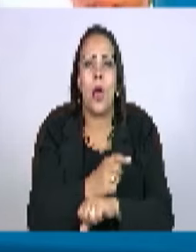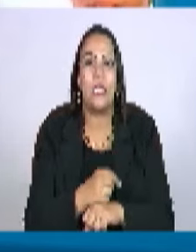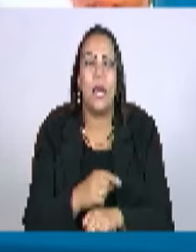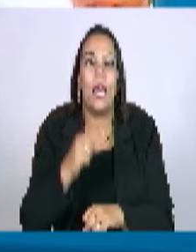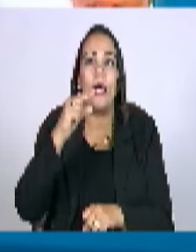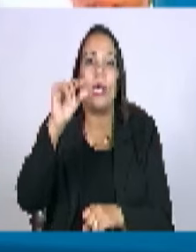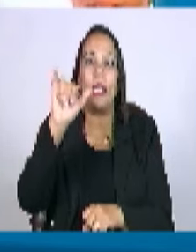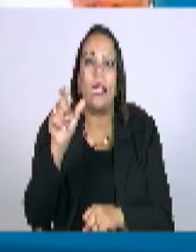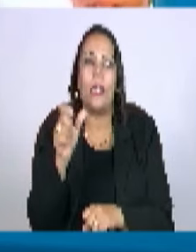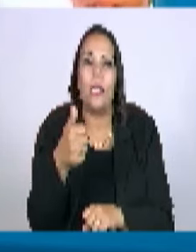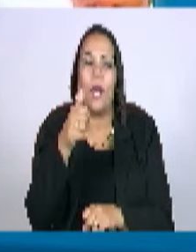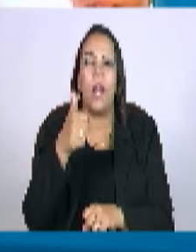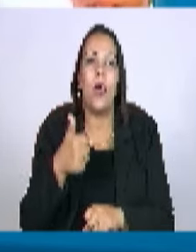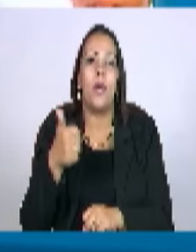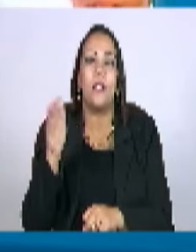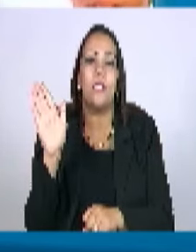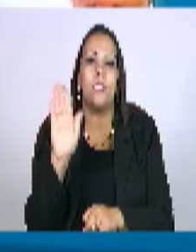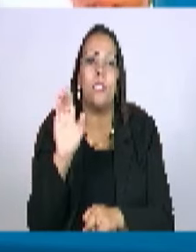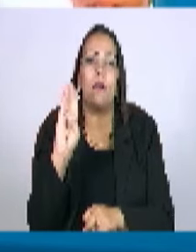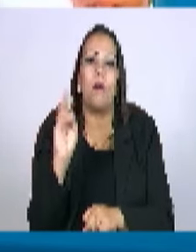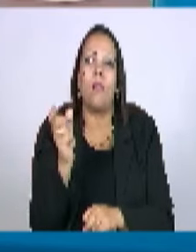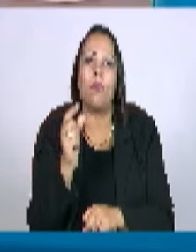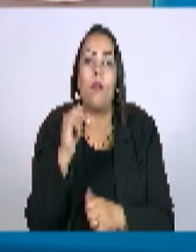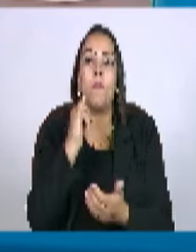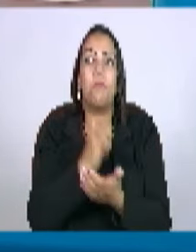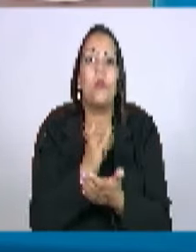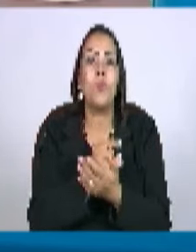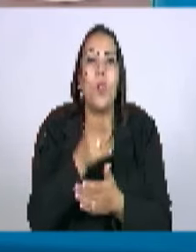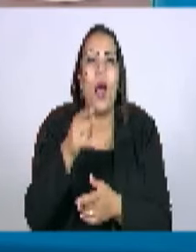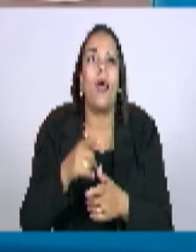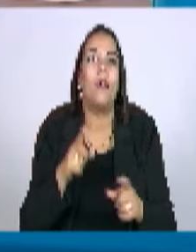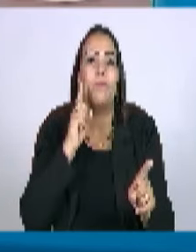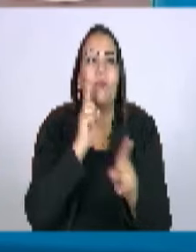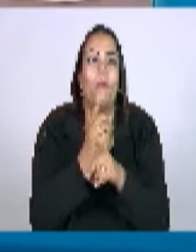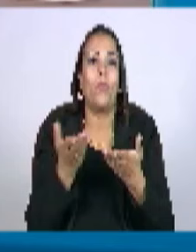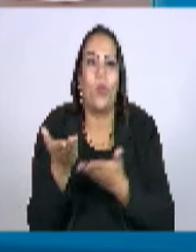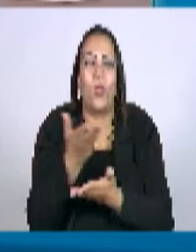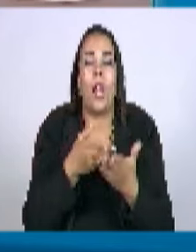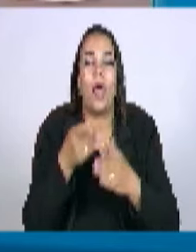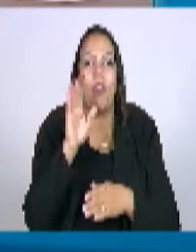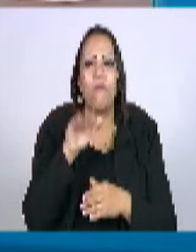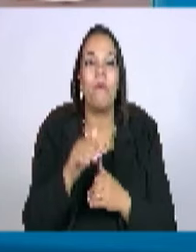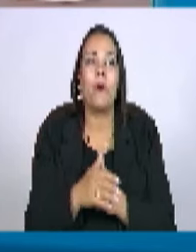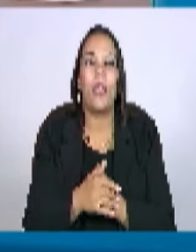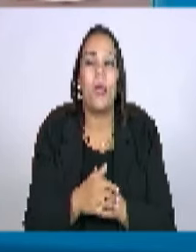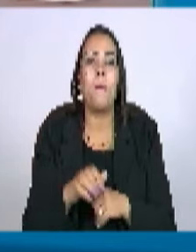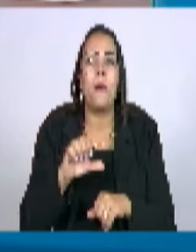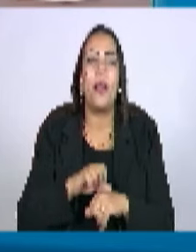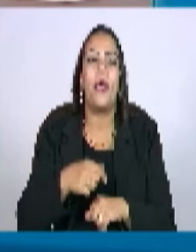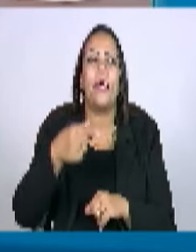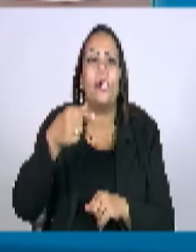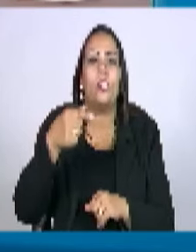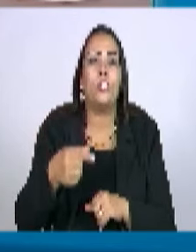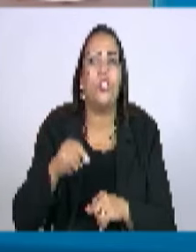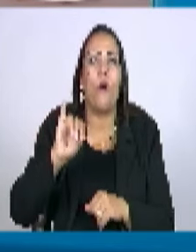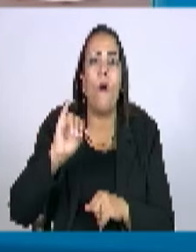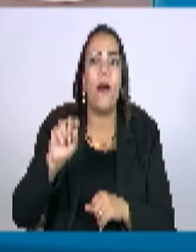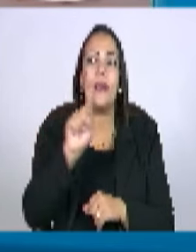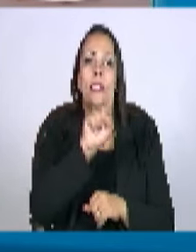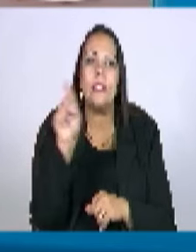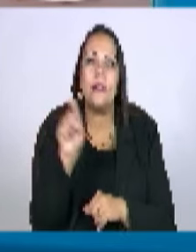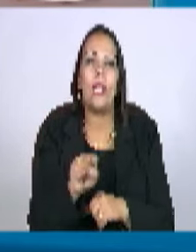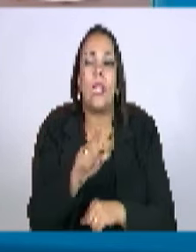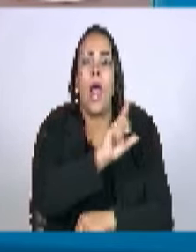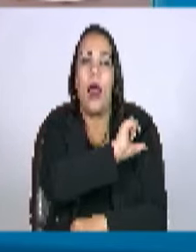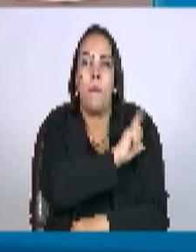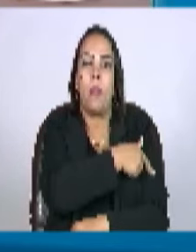دينا اسكندر اللي كانت مسؤول عن هذا الملتقى من هيئه جي اي زد الالمانيه